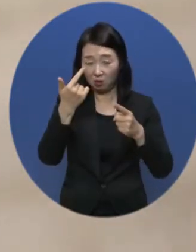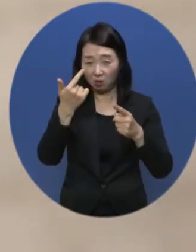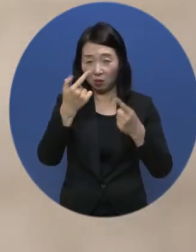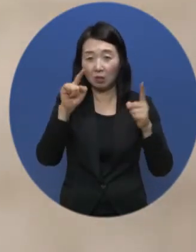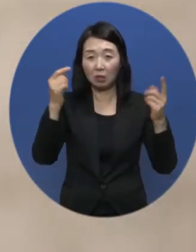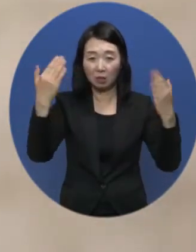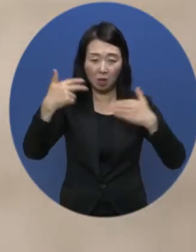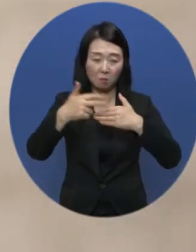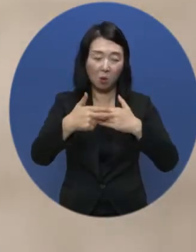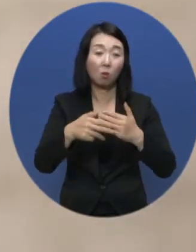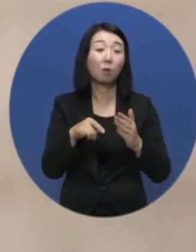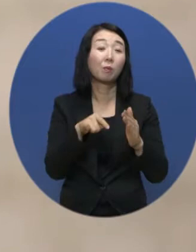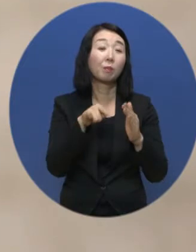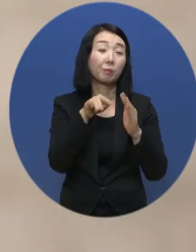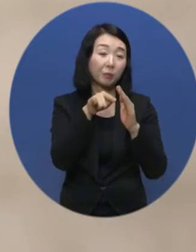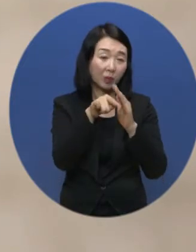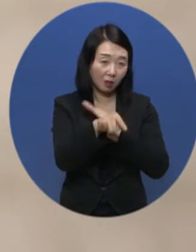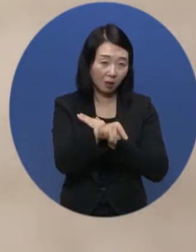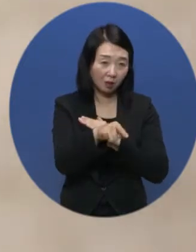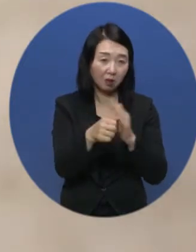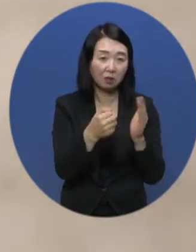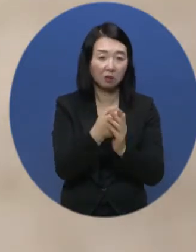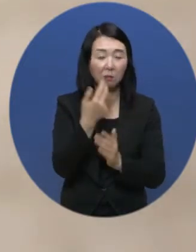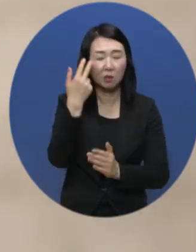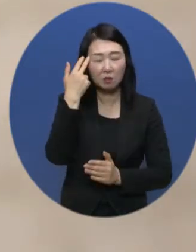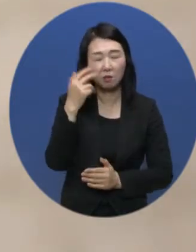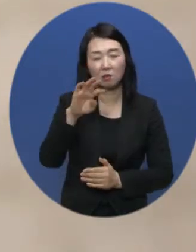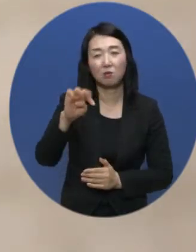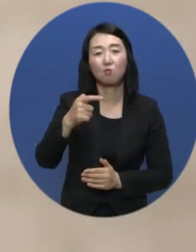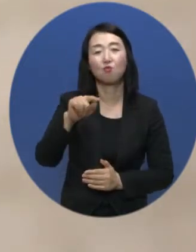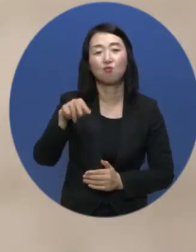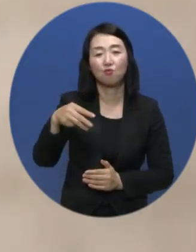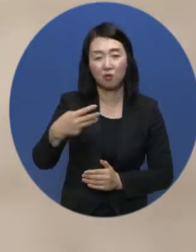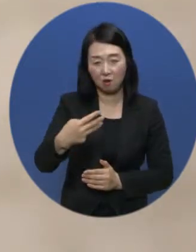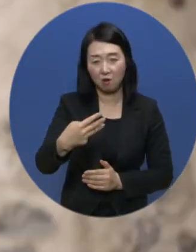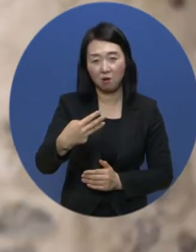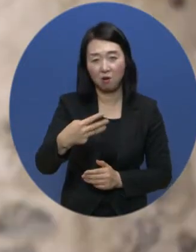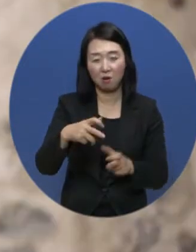그리고 정신분열 장애라는 진단명을 받았습니다.